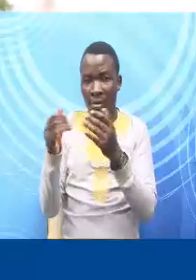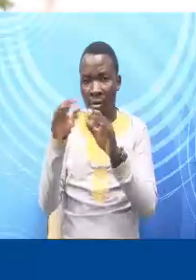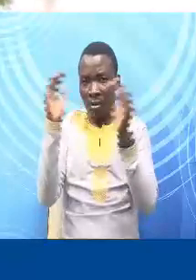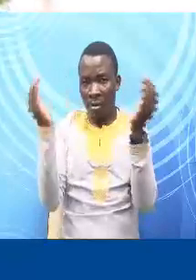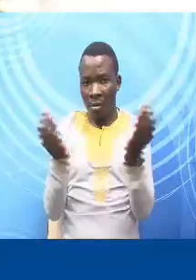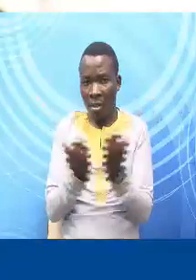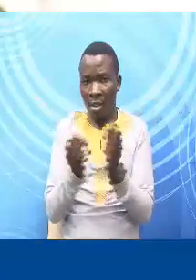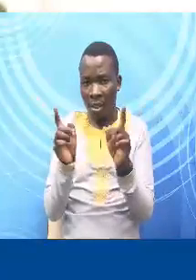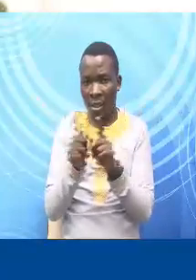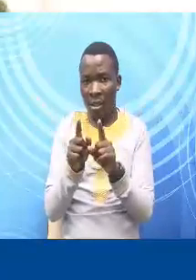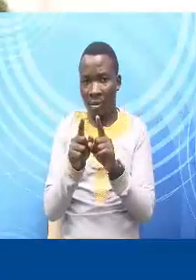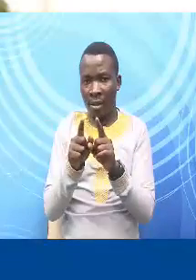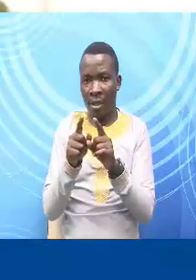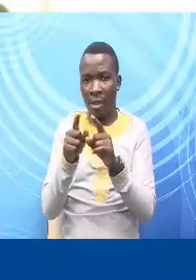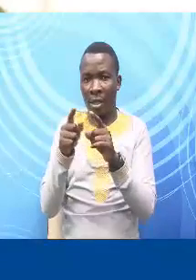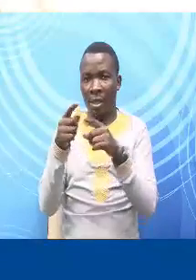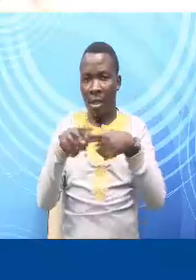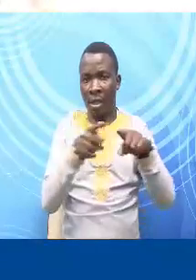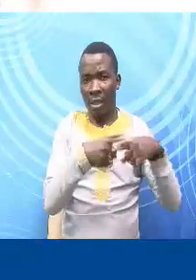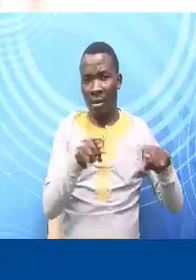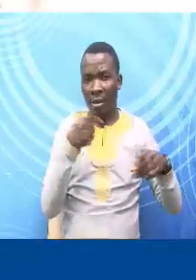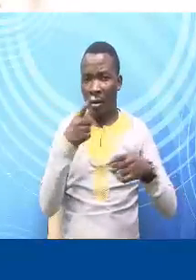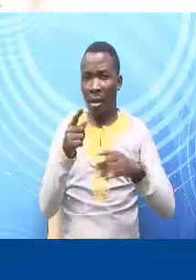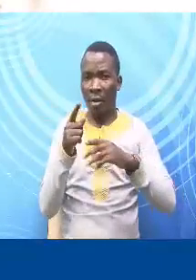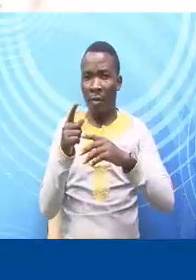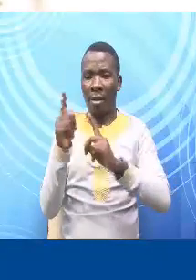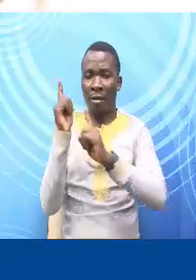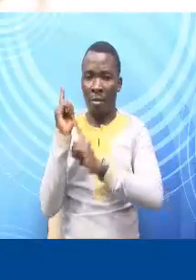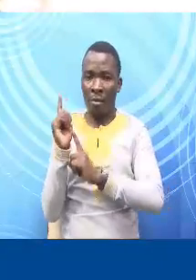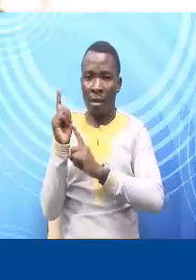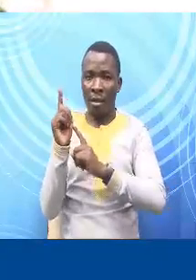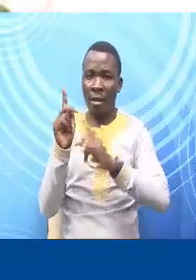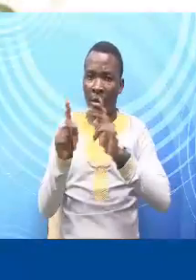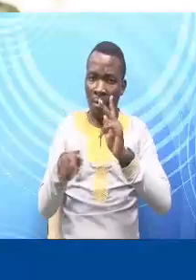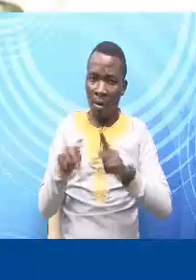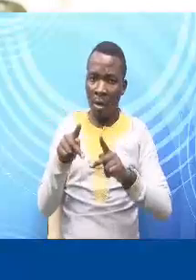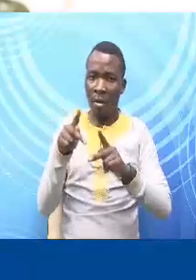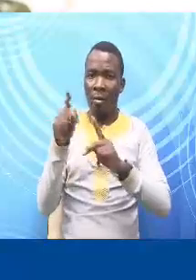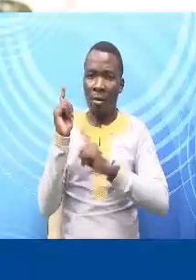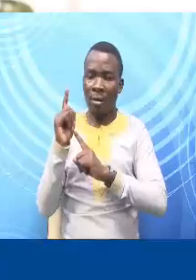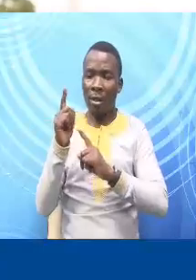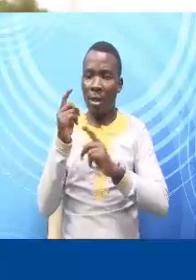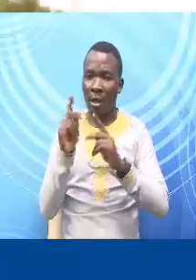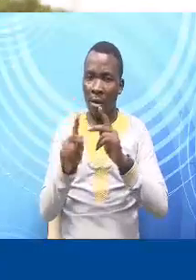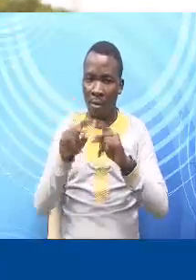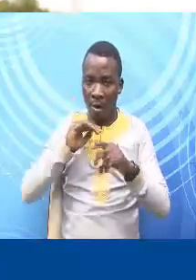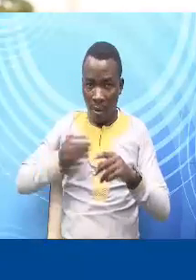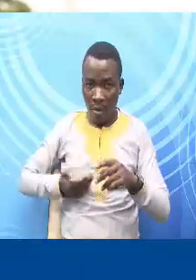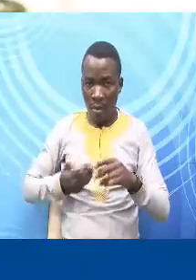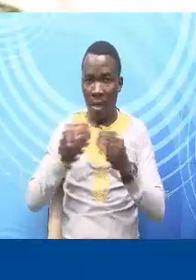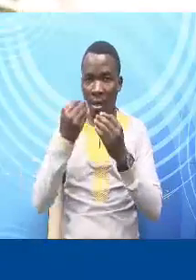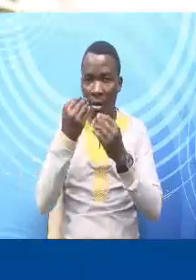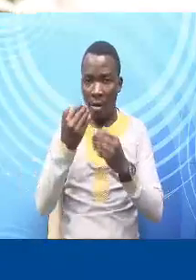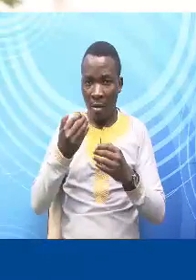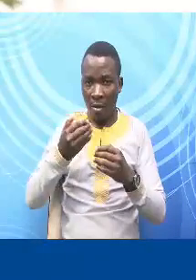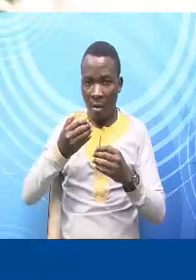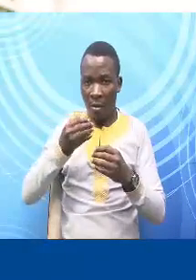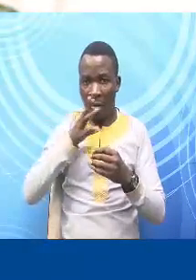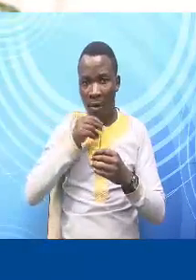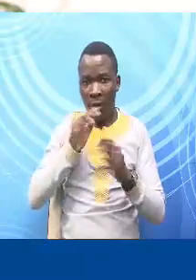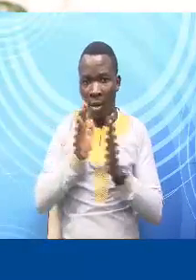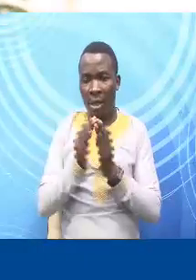bavugaga ubusugire bw'abantu bakavuga ati ubusugire bw'abagore ubusugire bw'abagabo ubusugire bw'abana ni ukuvuga ngo abantu bashinzwe